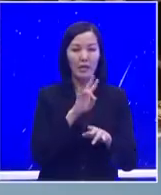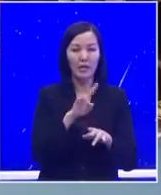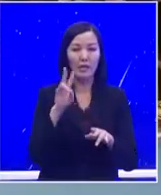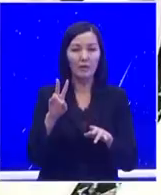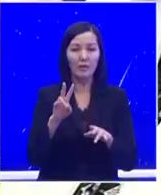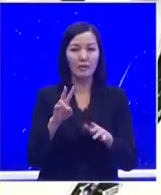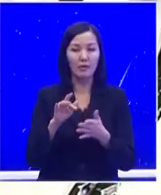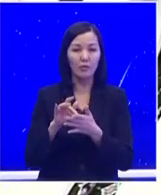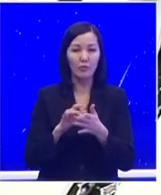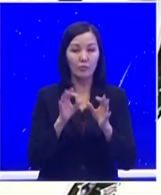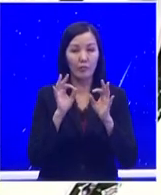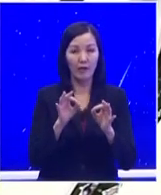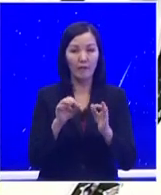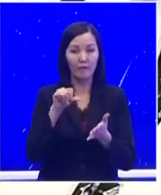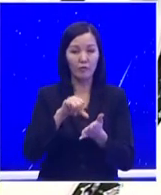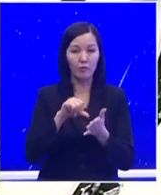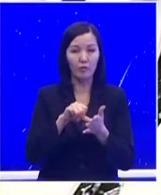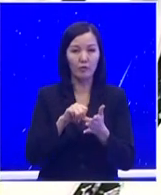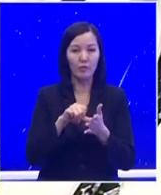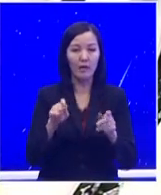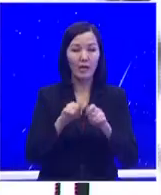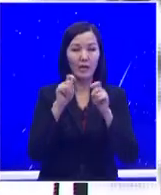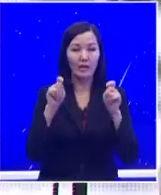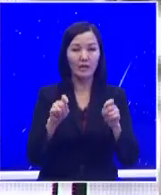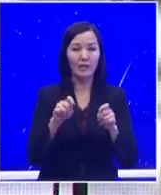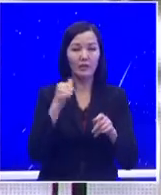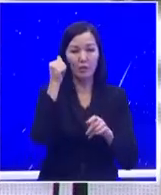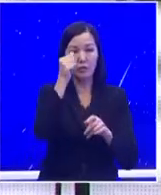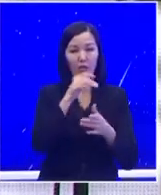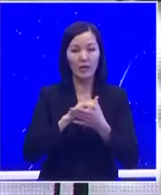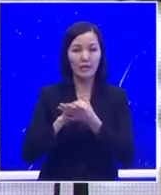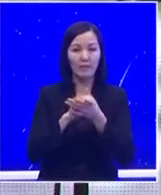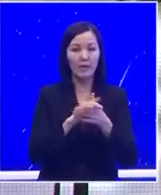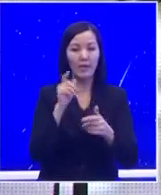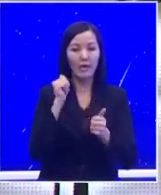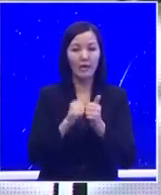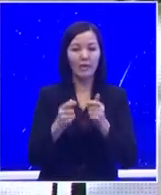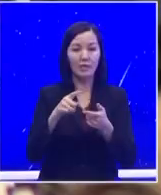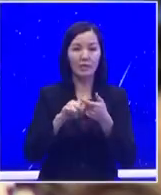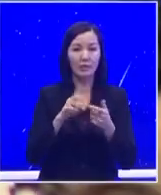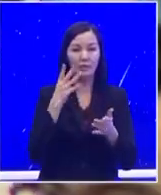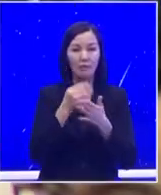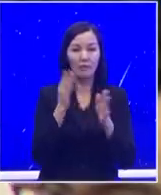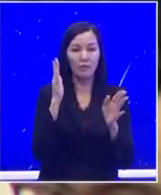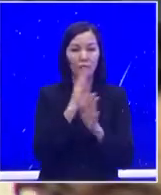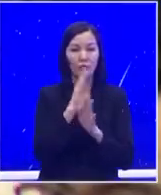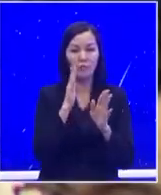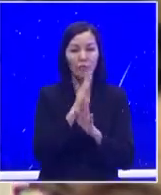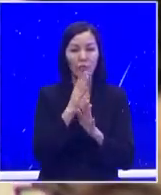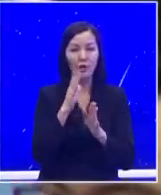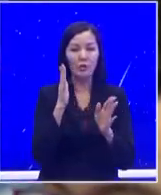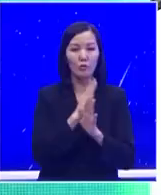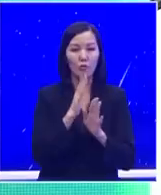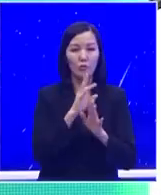оказалось, был правильным, говорили выступившие на открытии юбилейного года Ассамблеи. Каждый связывал свою судьбу с судьбой Нурсултана